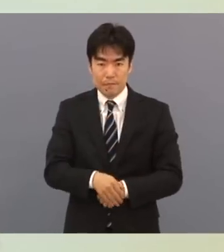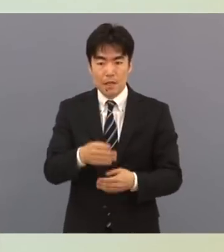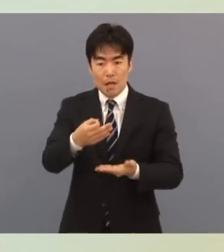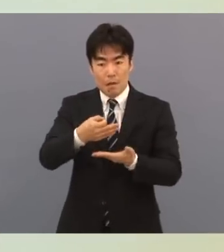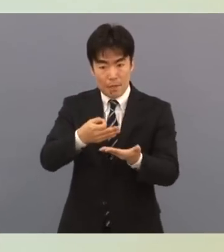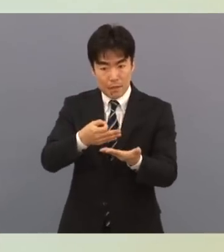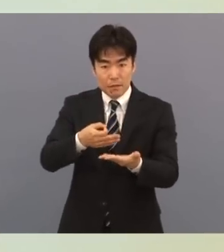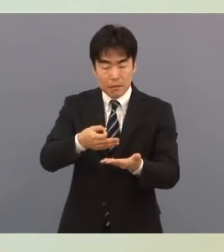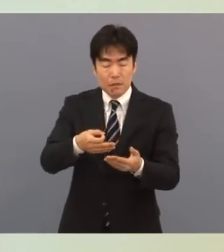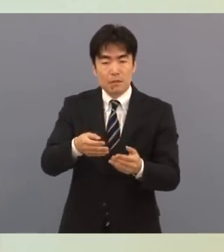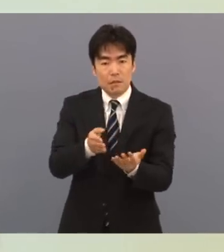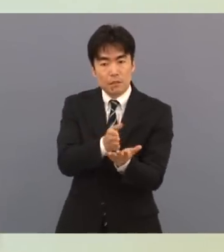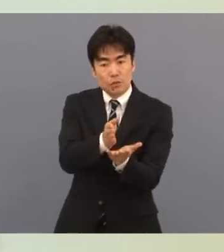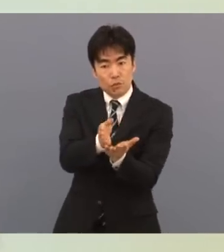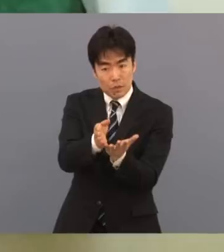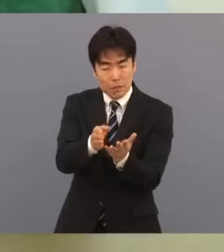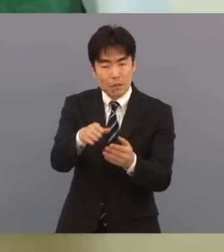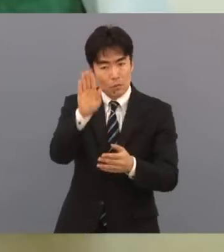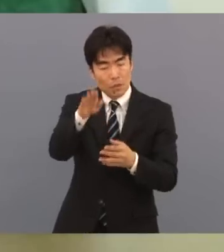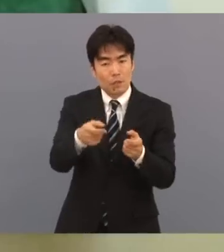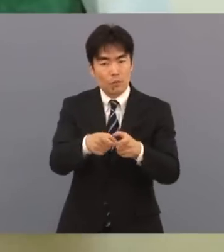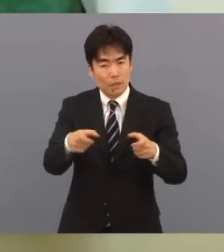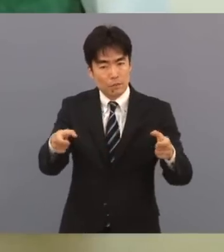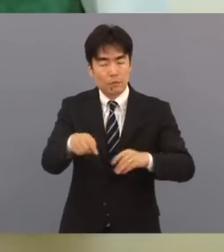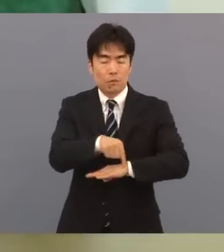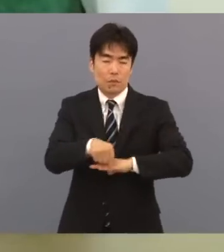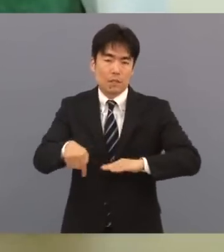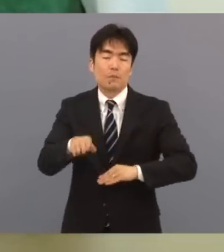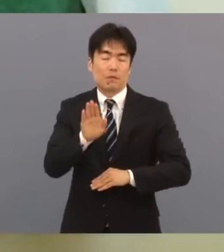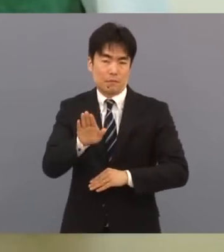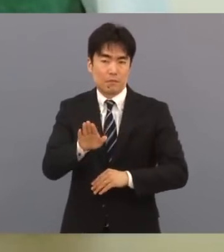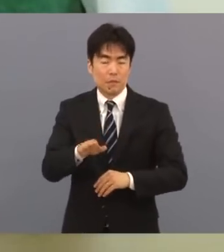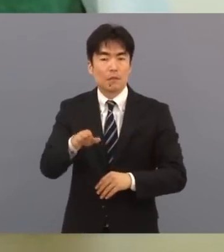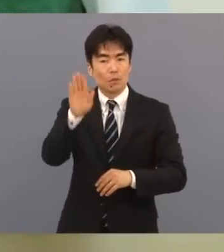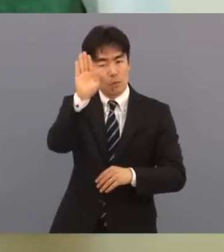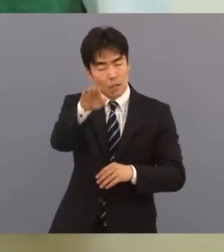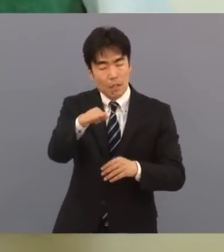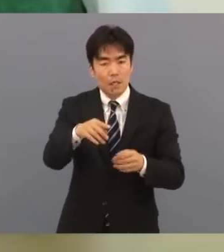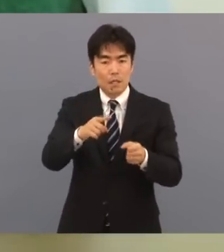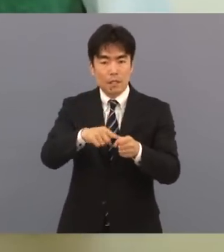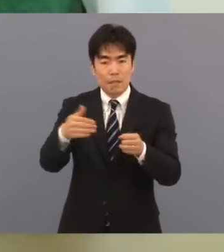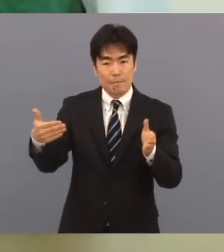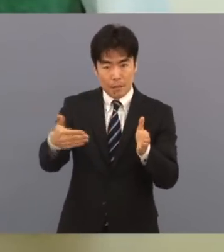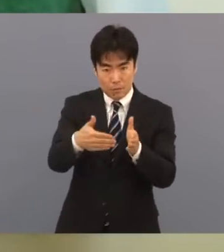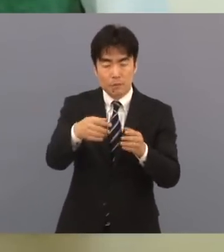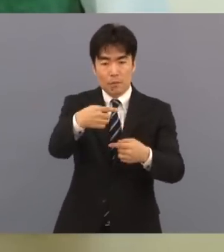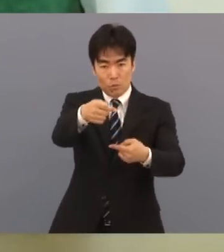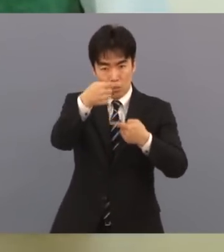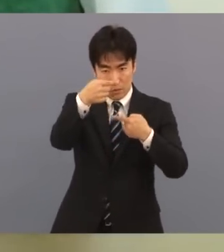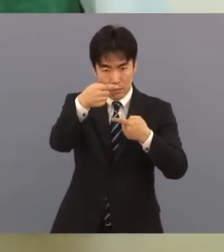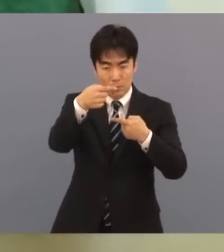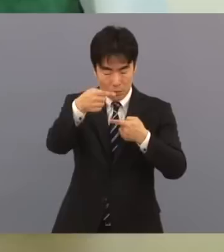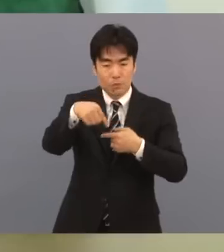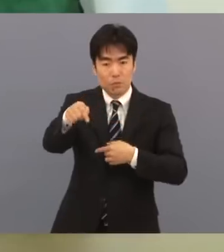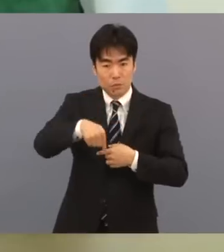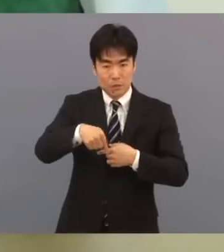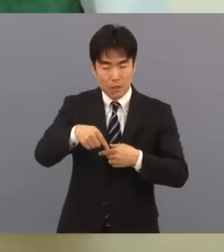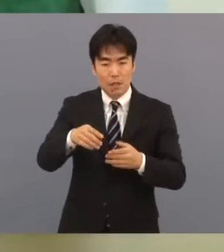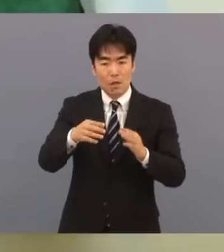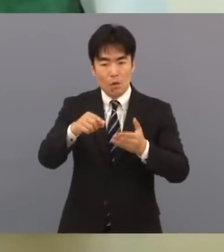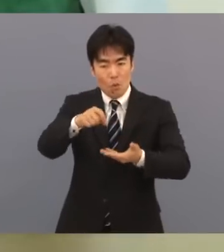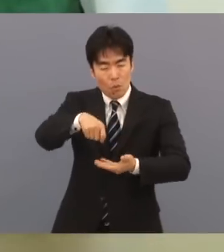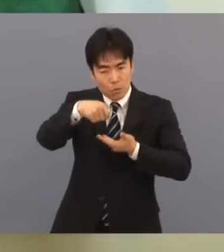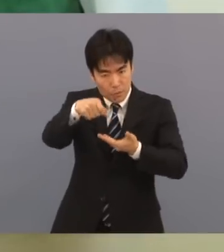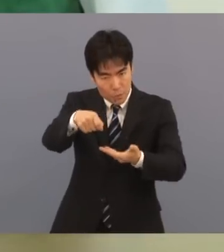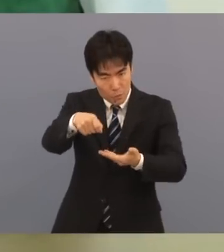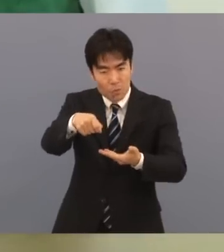今後も増やしていくことを考えております。これから年末年始を迎えますが、贈り物やご自宅用にぜひ便